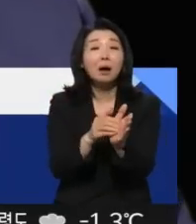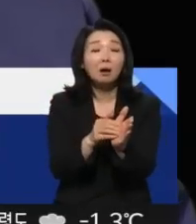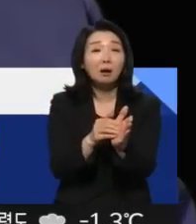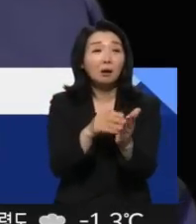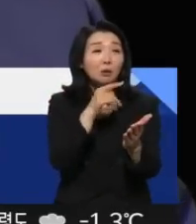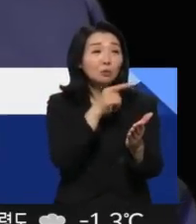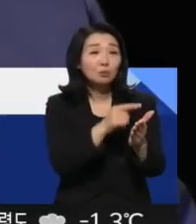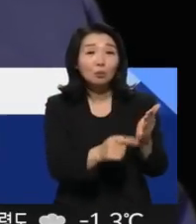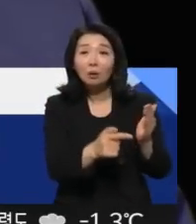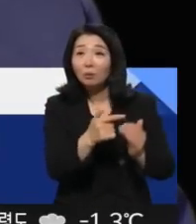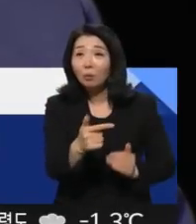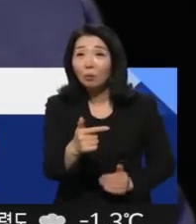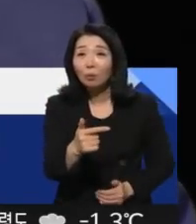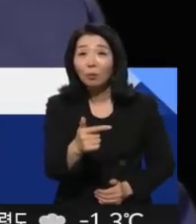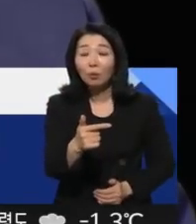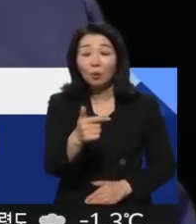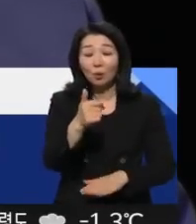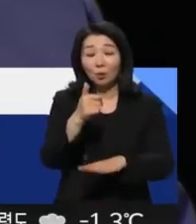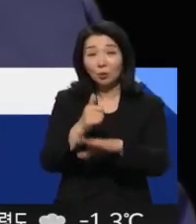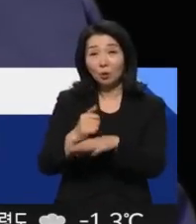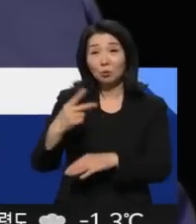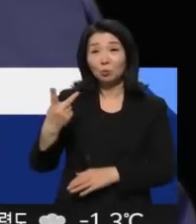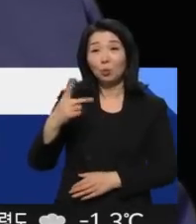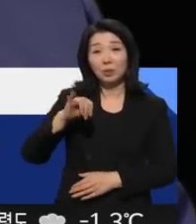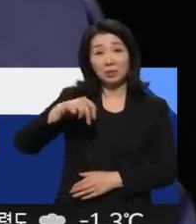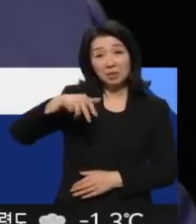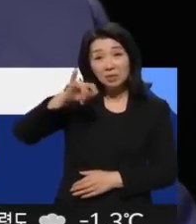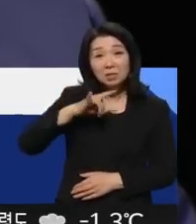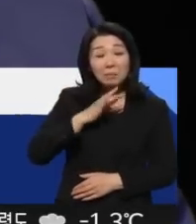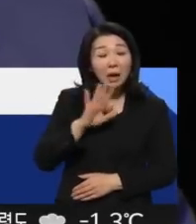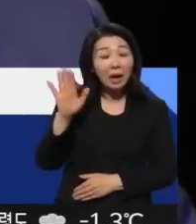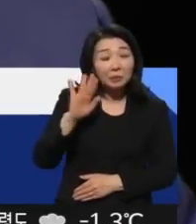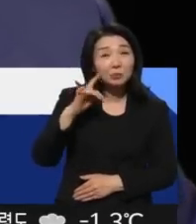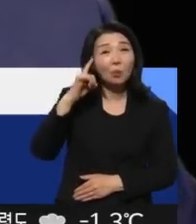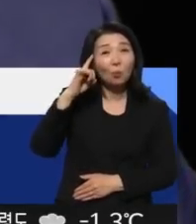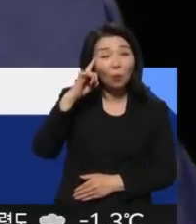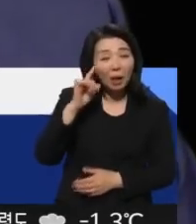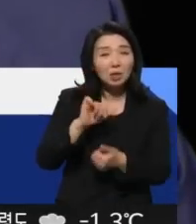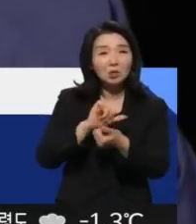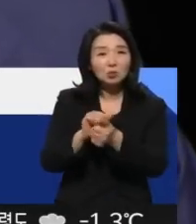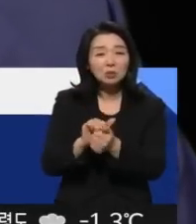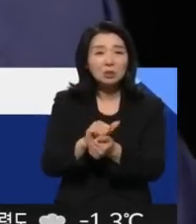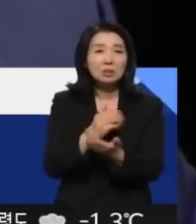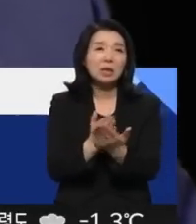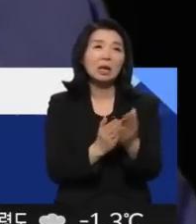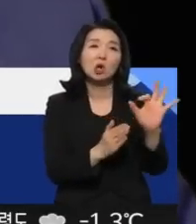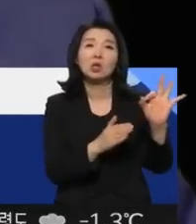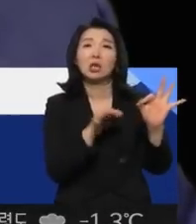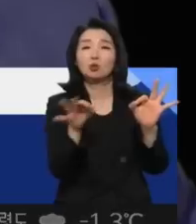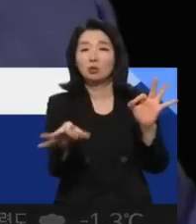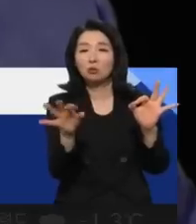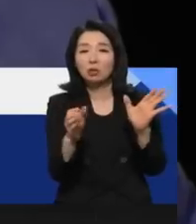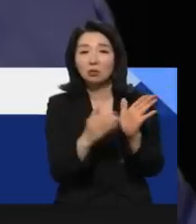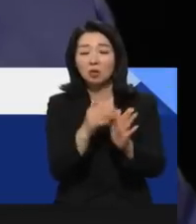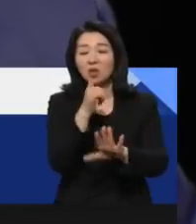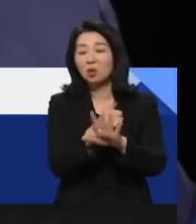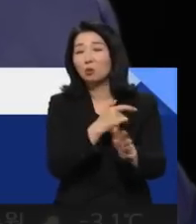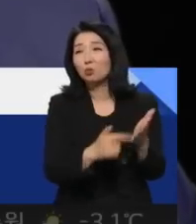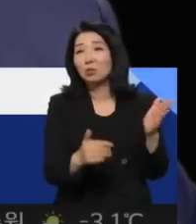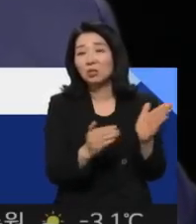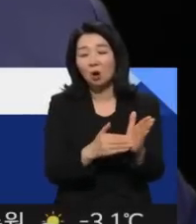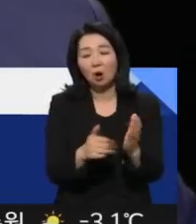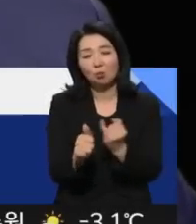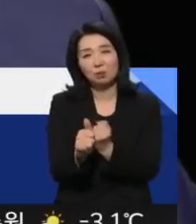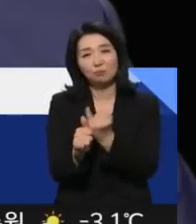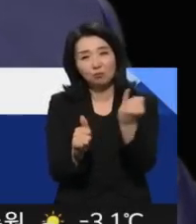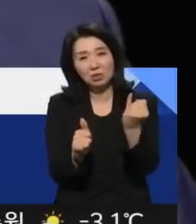손실이 났고요. 그 도이치모터스만 한 것이 아니고 한 10여 가지의 주식을 전부 했는데 손실을 봐서 저희 집사람은 거기서 안